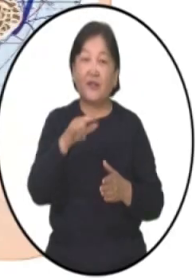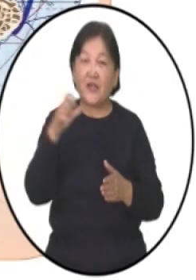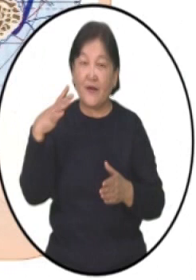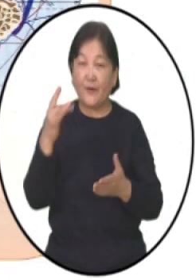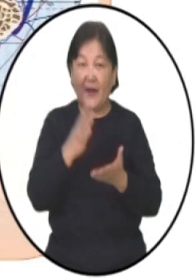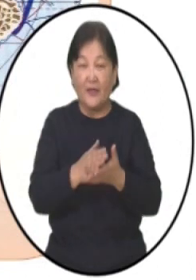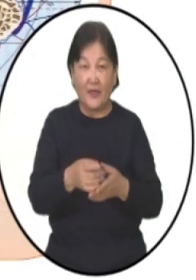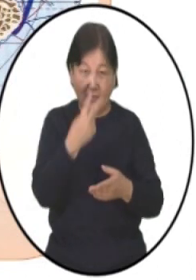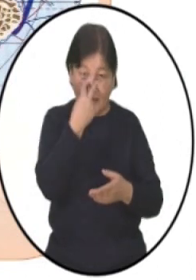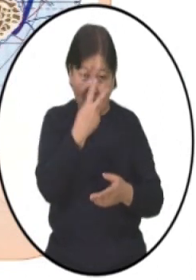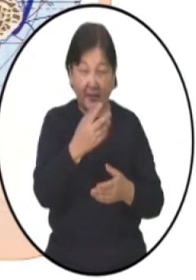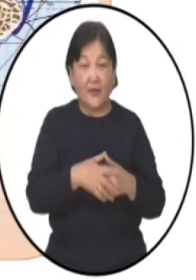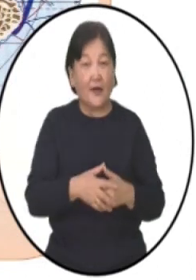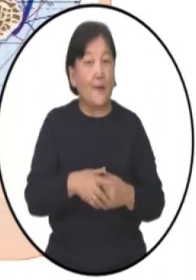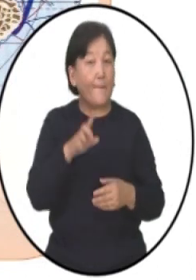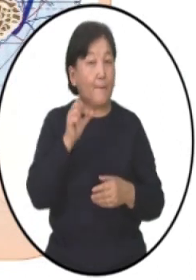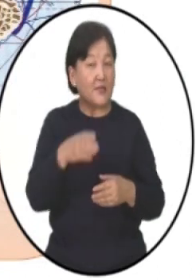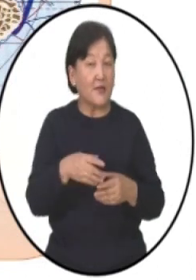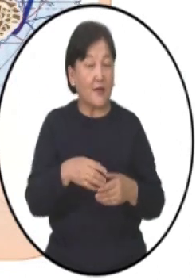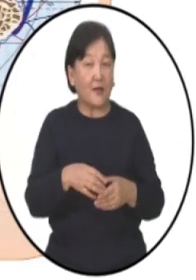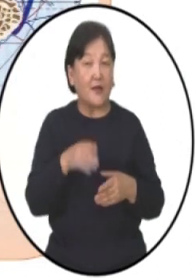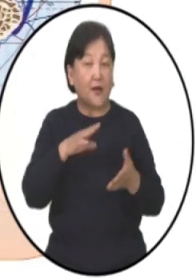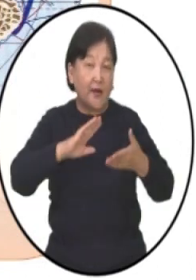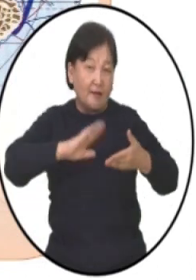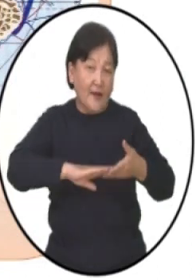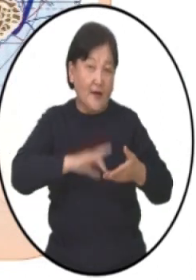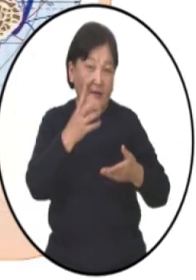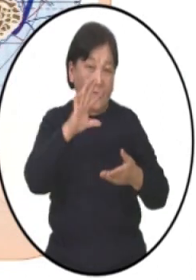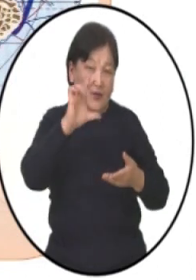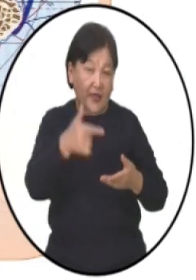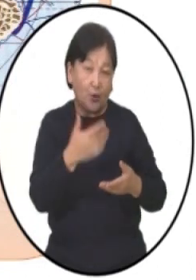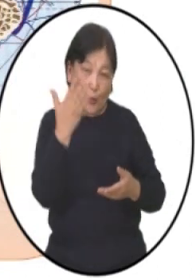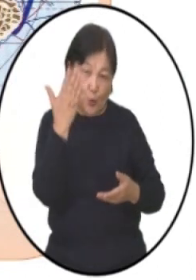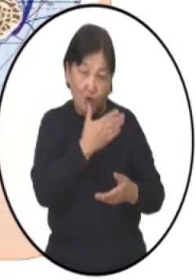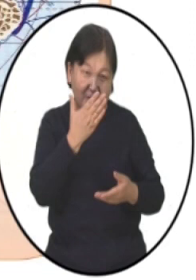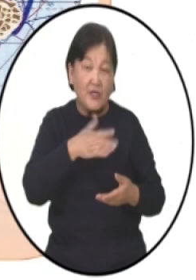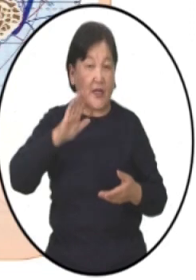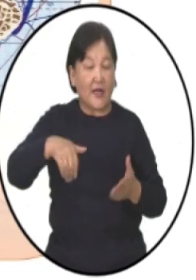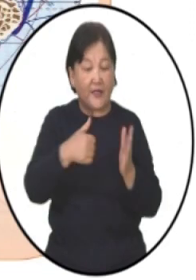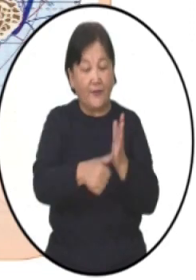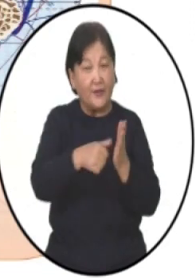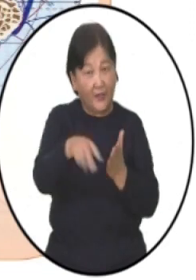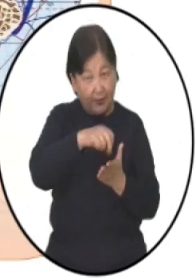сайтар ажиглаараа та бүхэн бас зургийн таних тэмдгийг сайтар уншиж дараа нь тэмдэглэж аваарай.